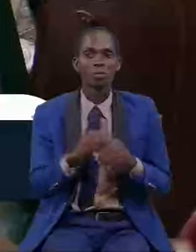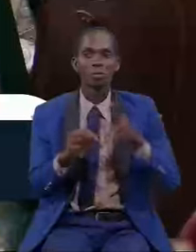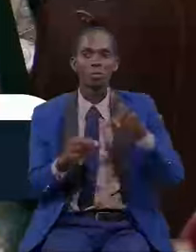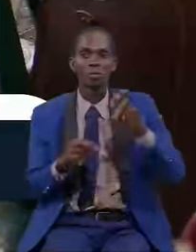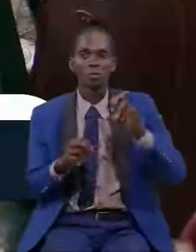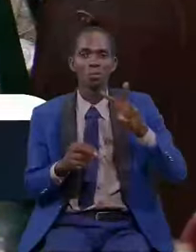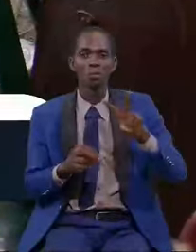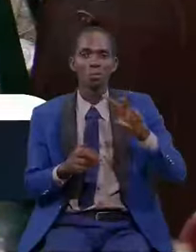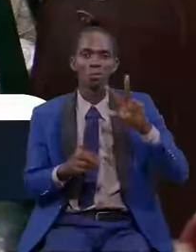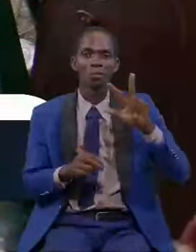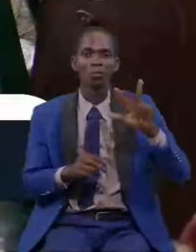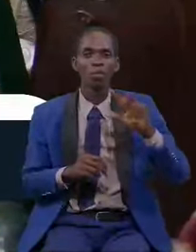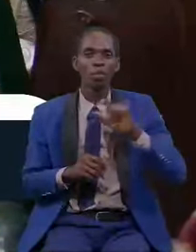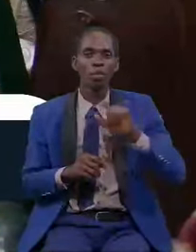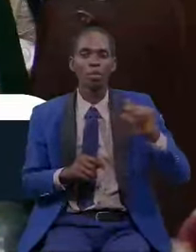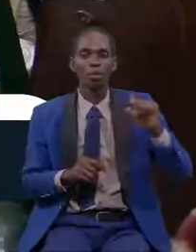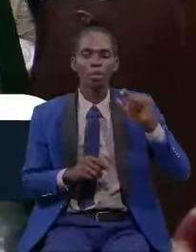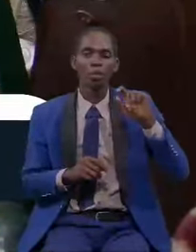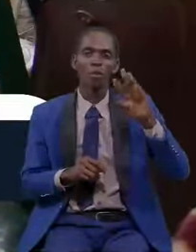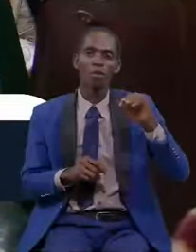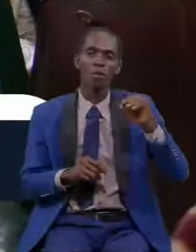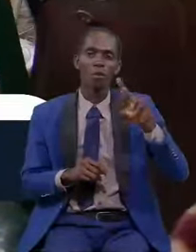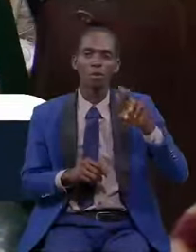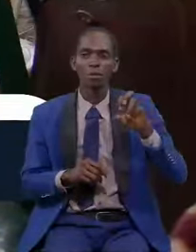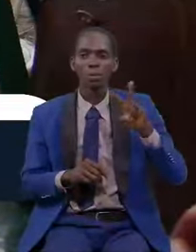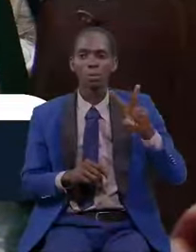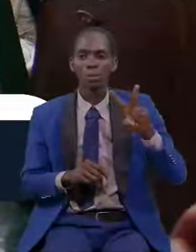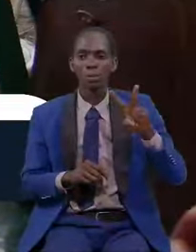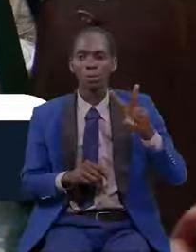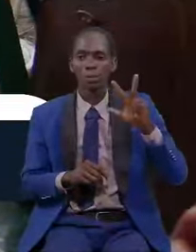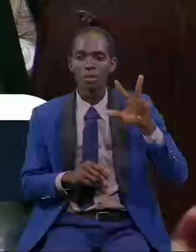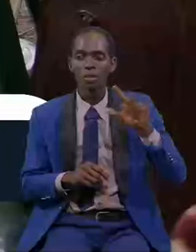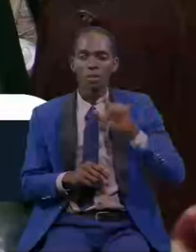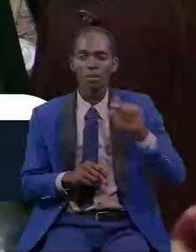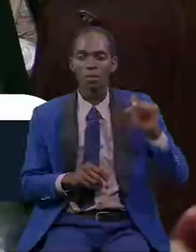En Apocalypse 3, verset 14.